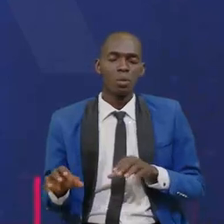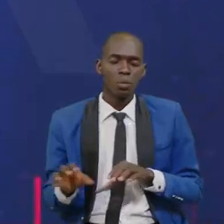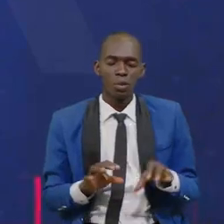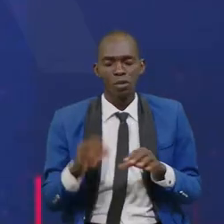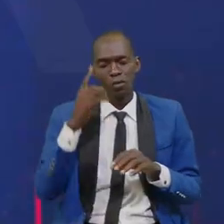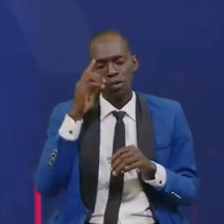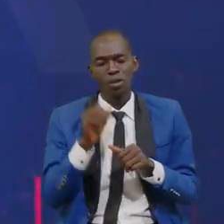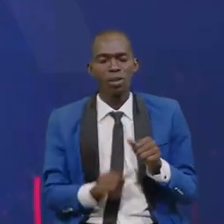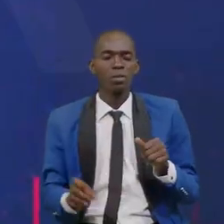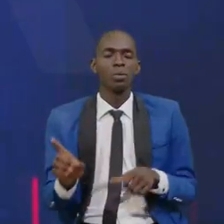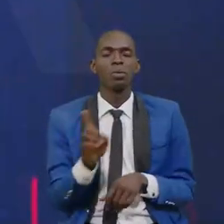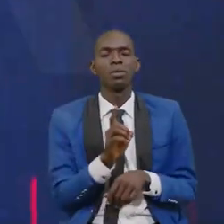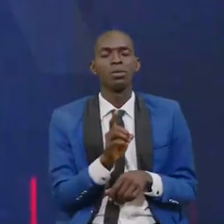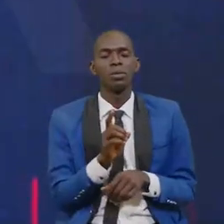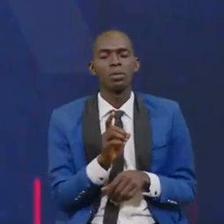accomplissement pour chacun.